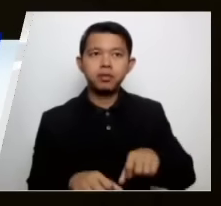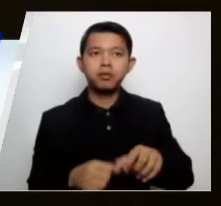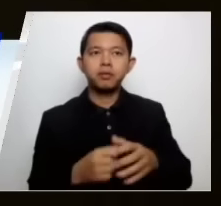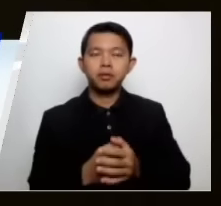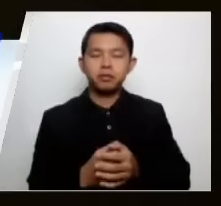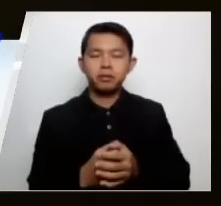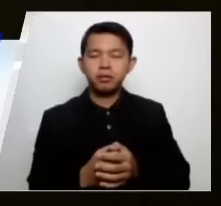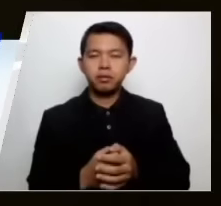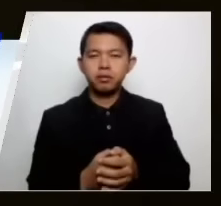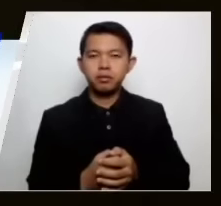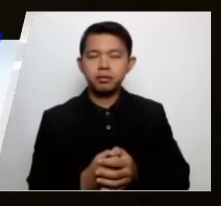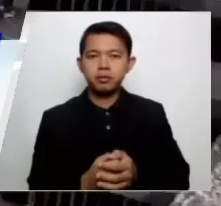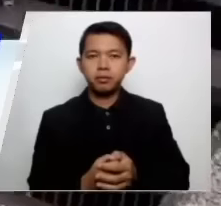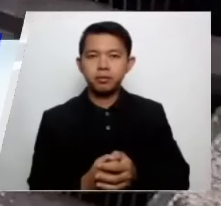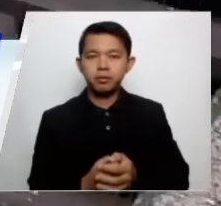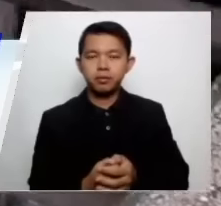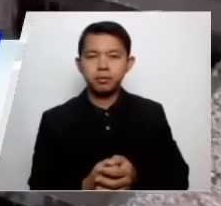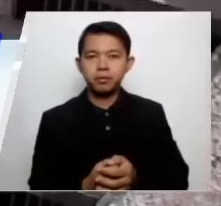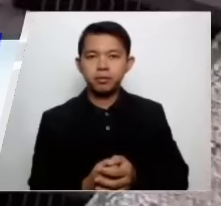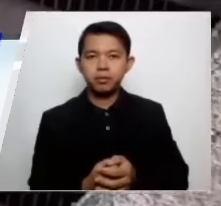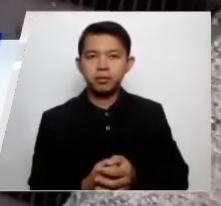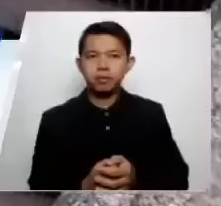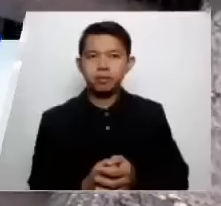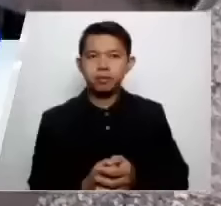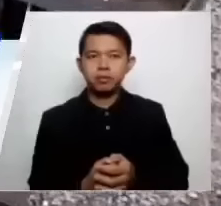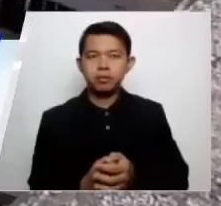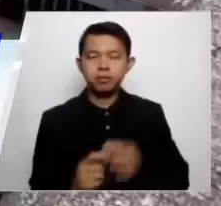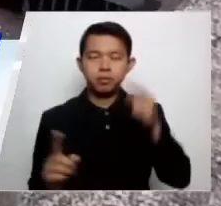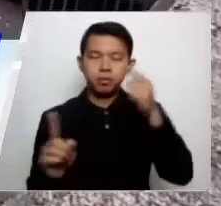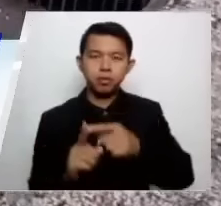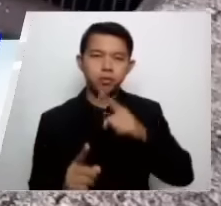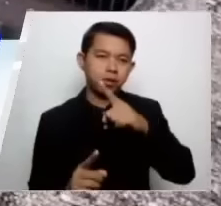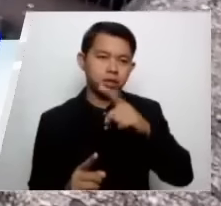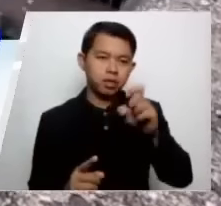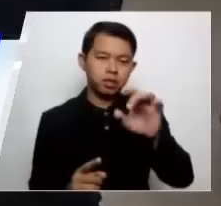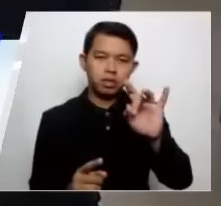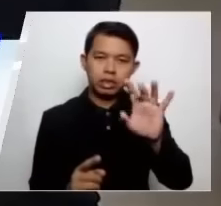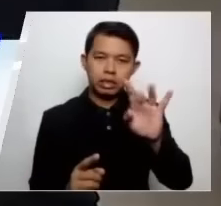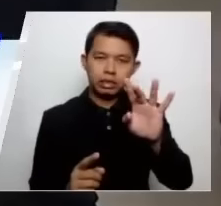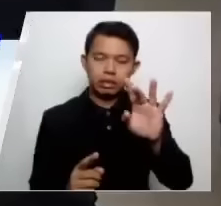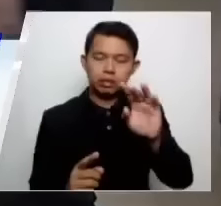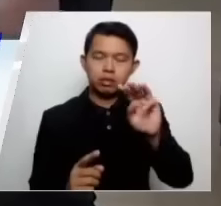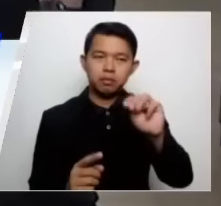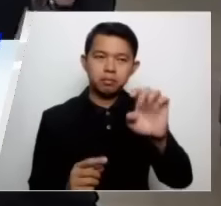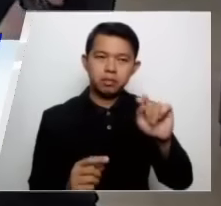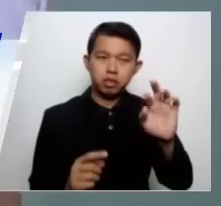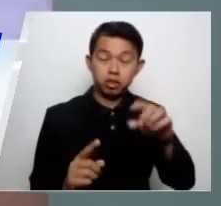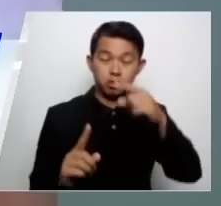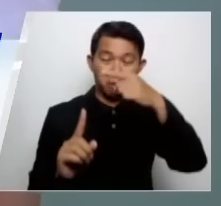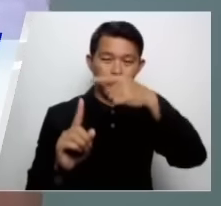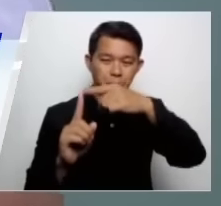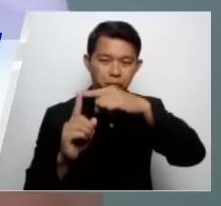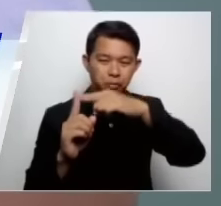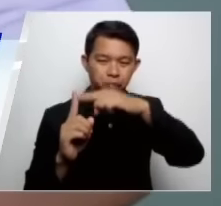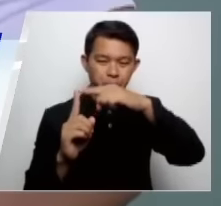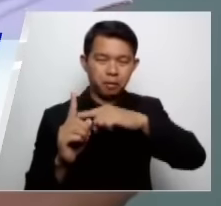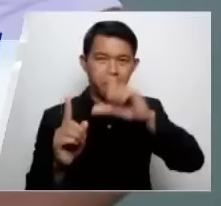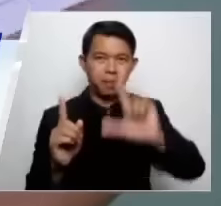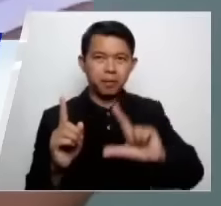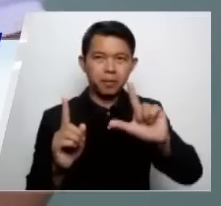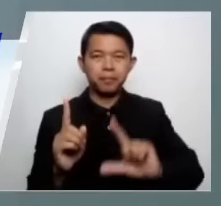yung 180 meters. Na low water level with no rainfall. Sa assessment ng PAGASA sa katapusan ng